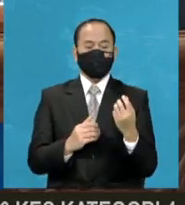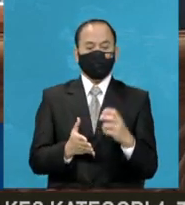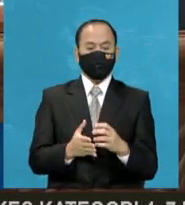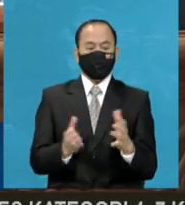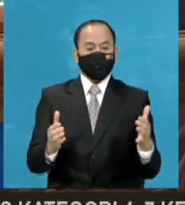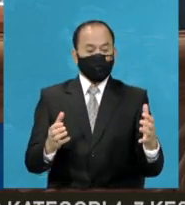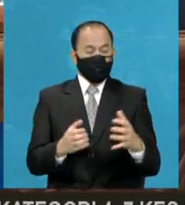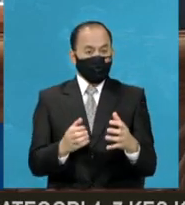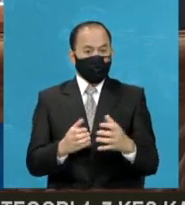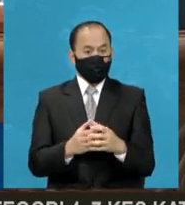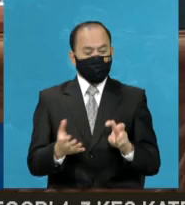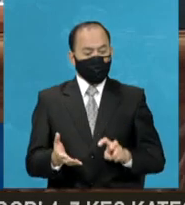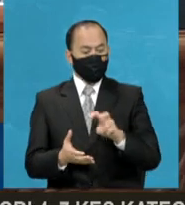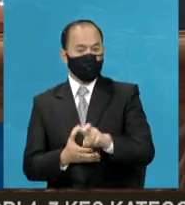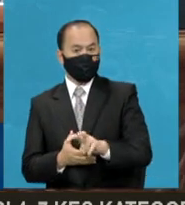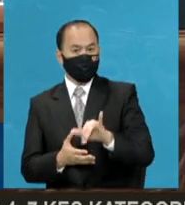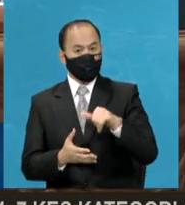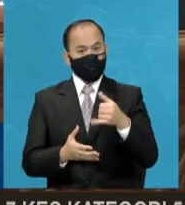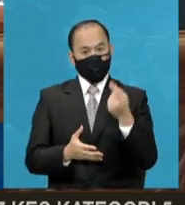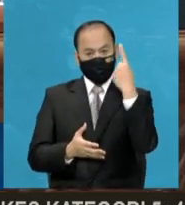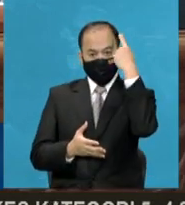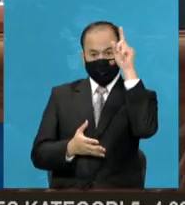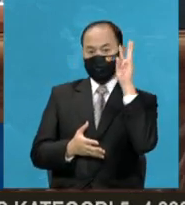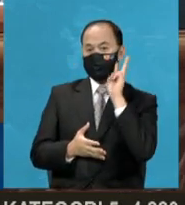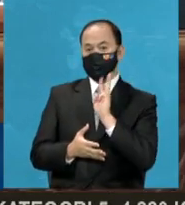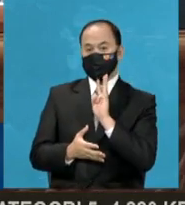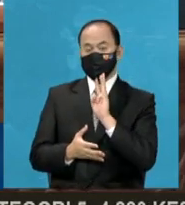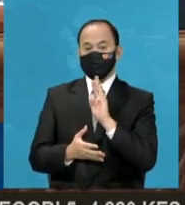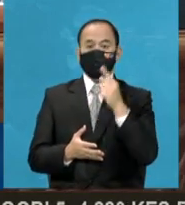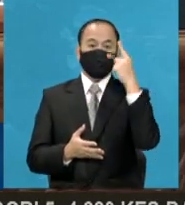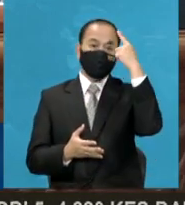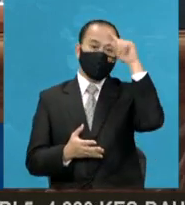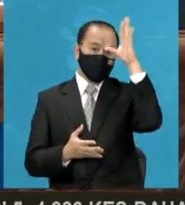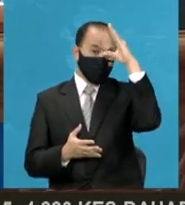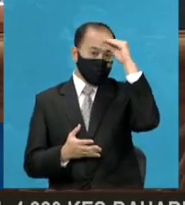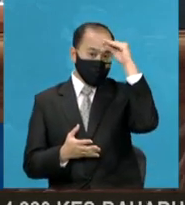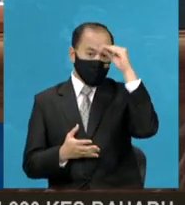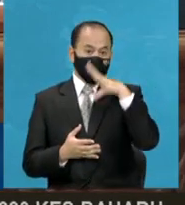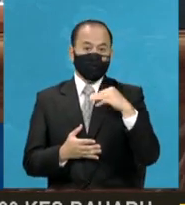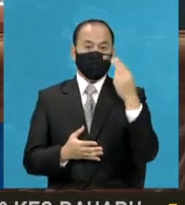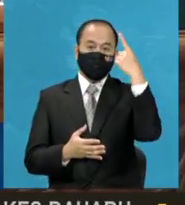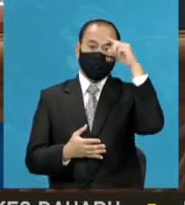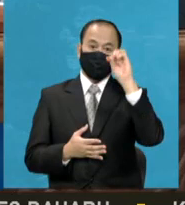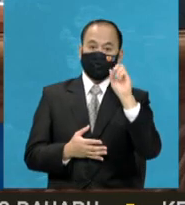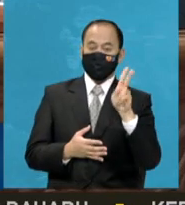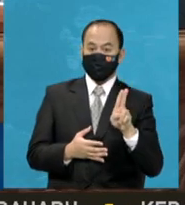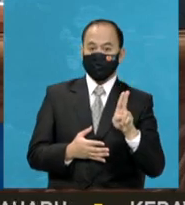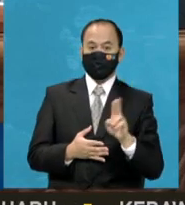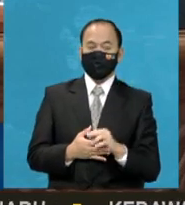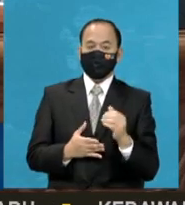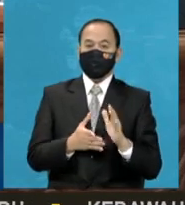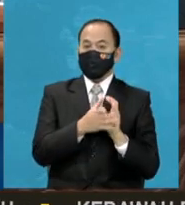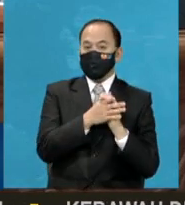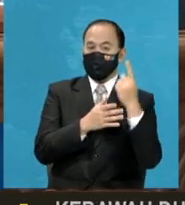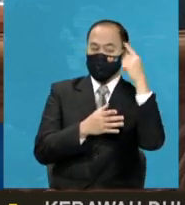jemaah jemaah mana yang berbentuk wanita kehitaman yang untuk laki-laki lelaki dan ini Alhamdulillah mudah-mudahan akan